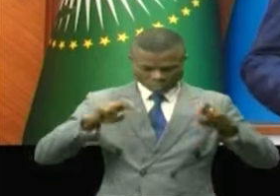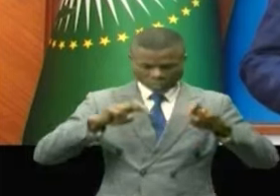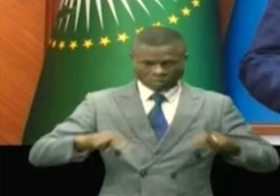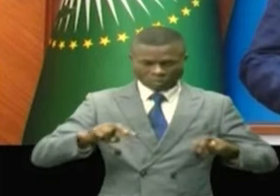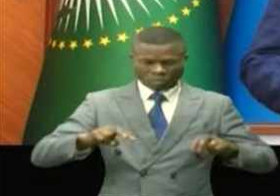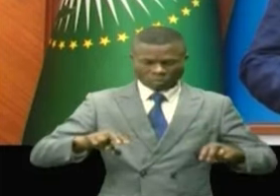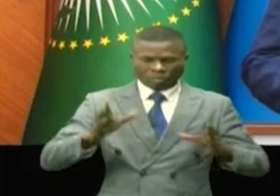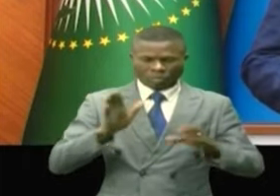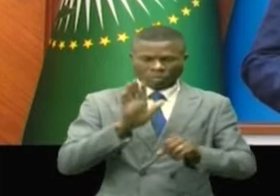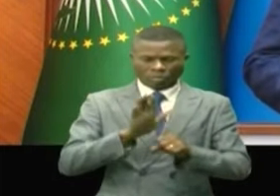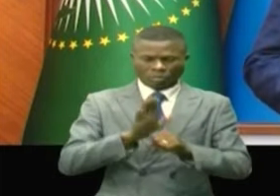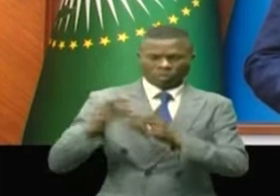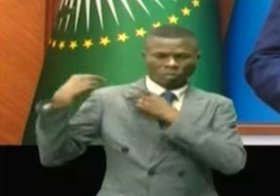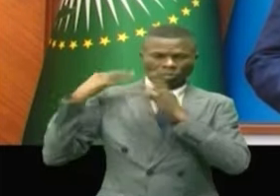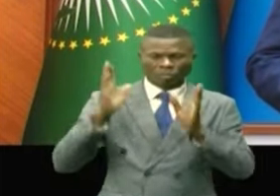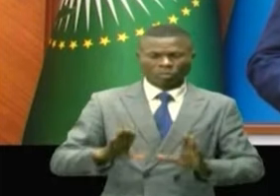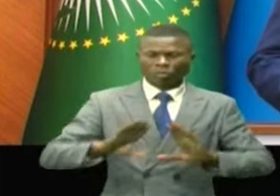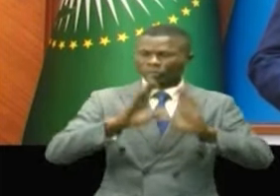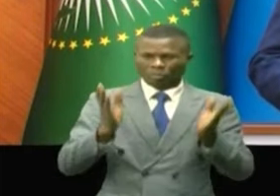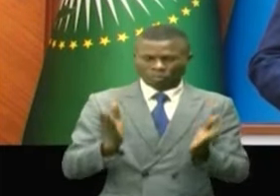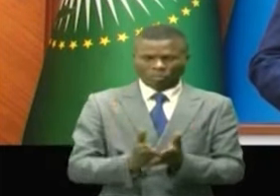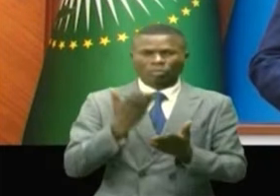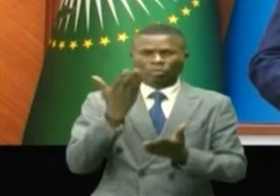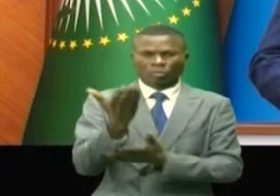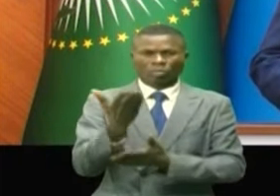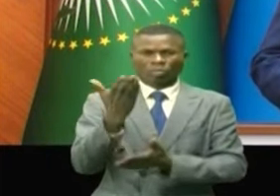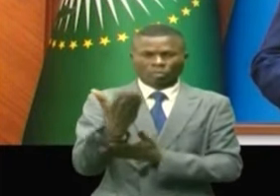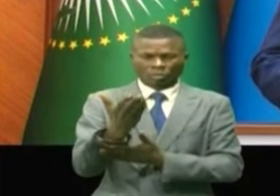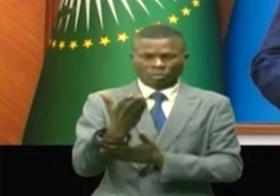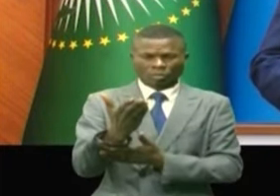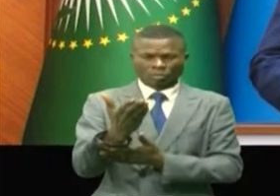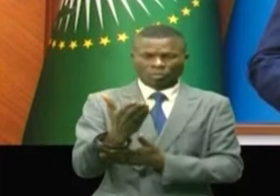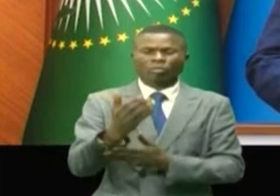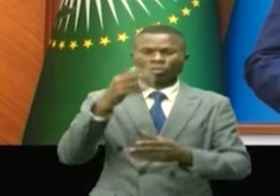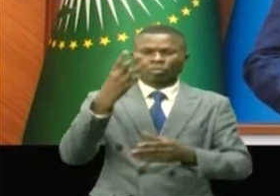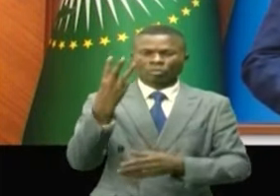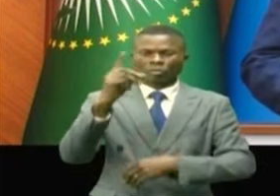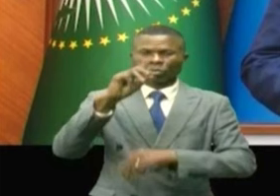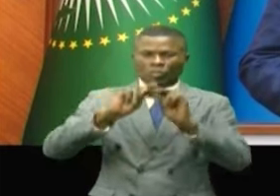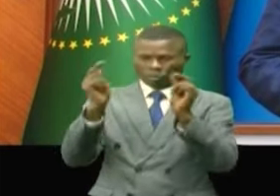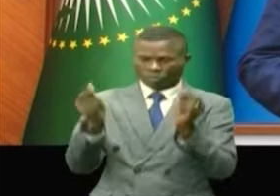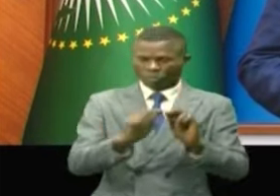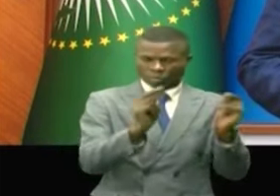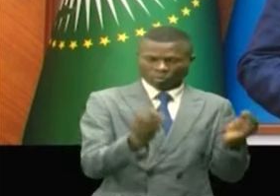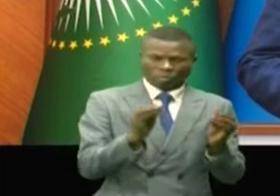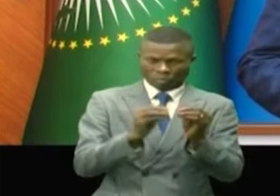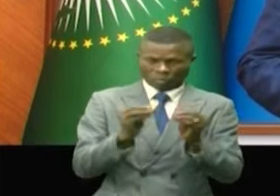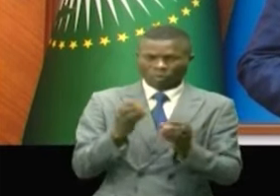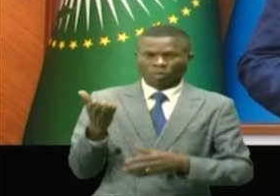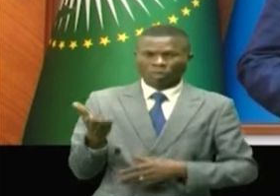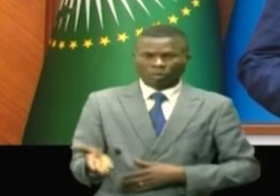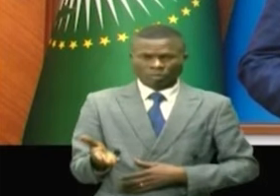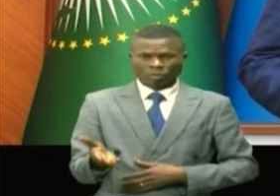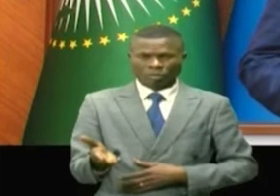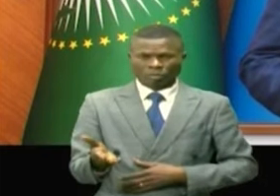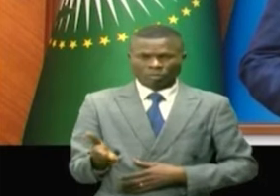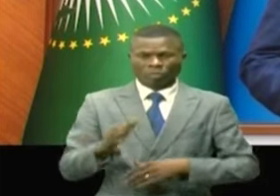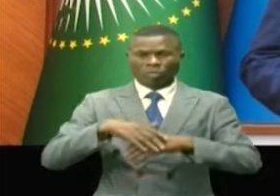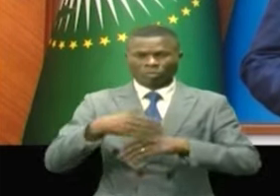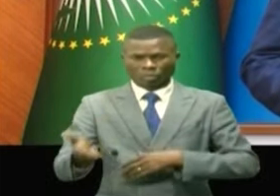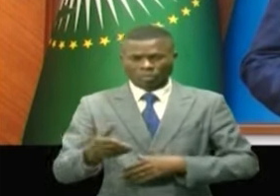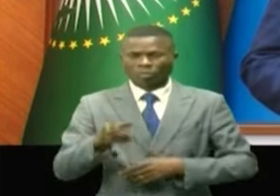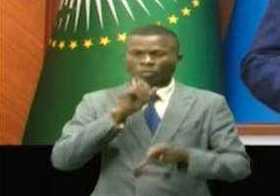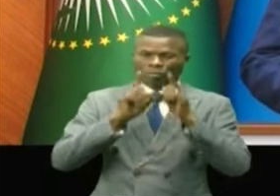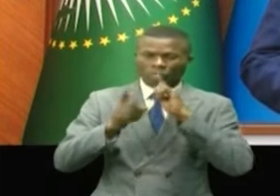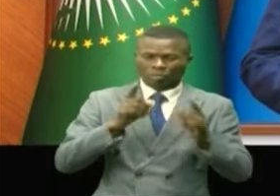toute responsabilité l'ensemble des recommandations formulées dans les trois commissions de la Table Ronde après avoir